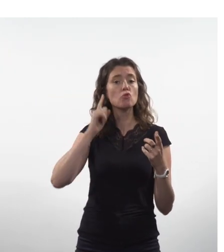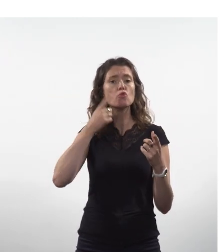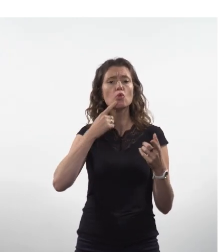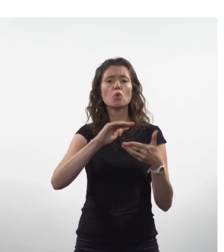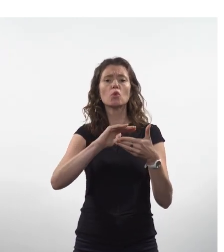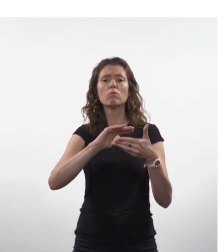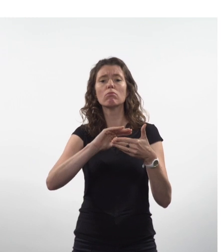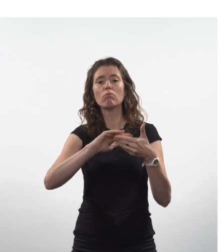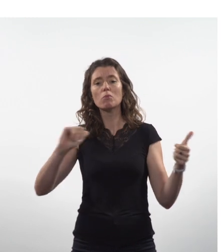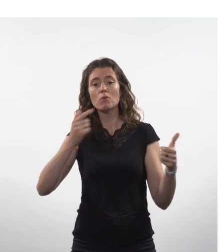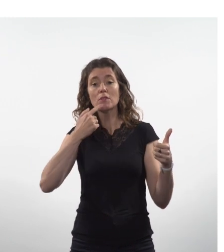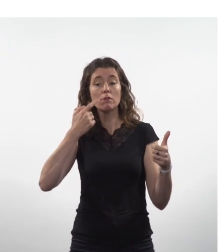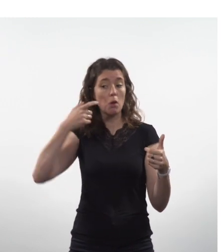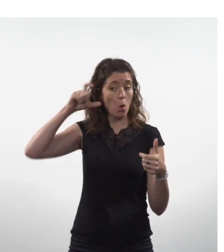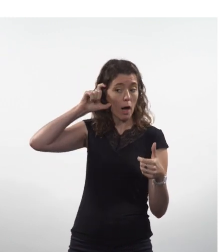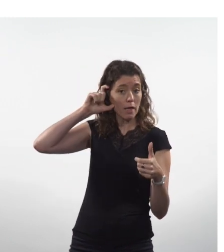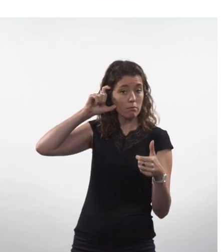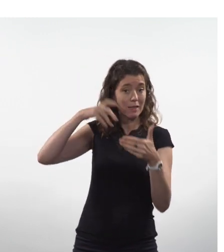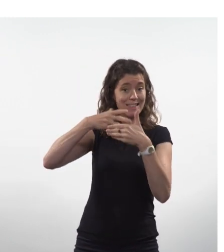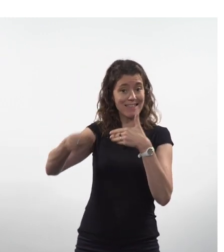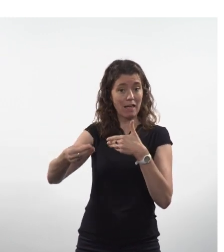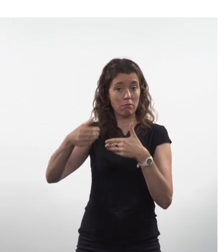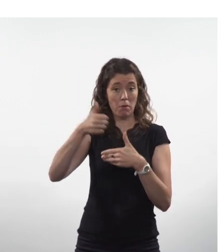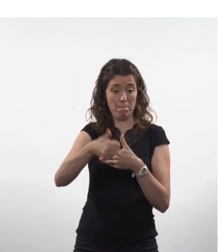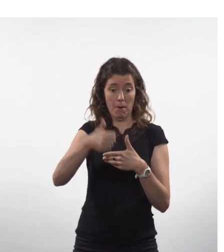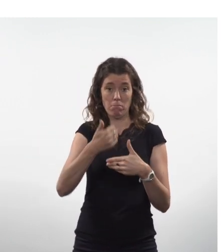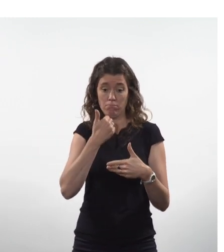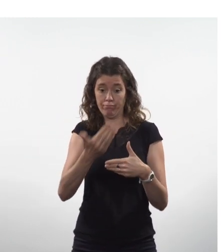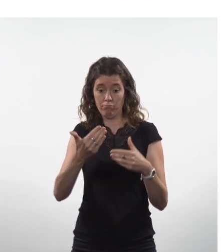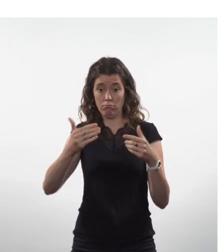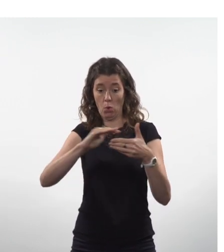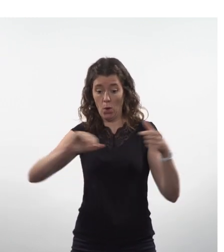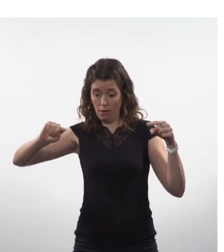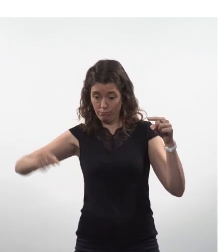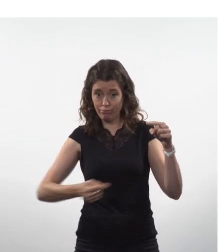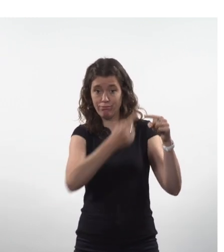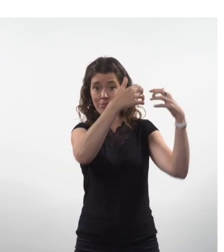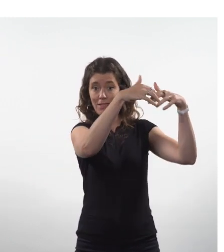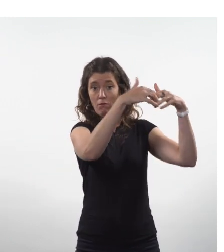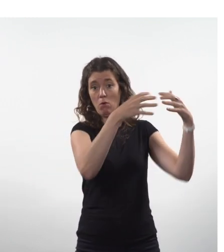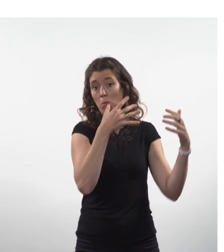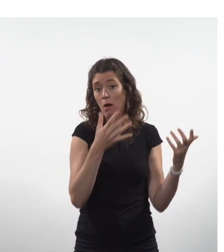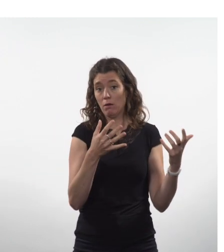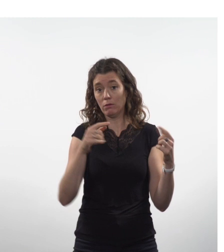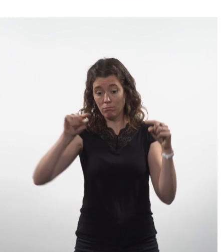c'est une incapacité de l'oreille externe à conduire le son vers